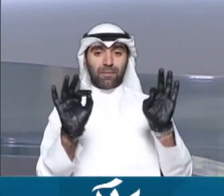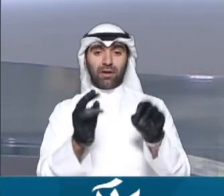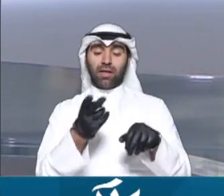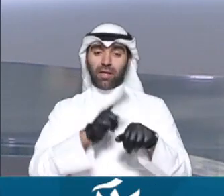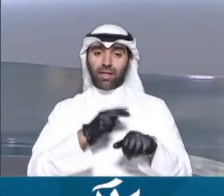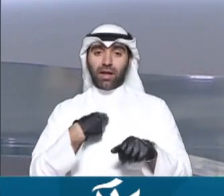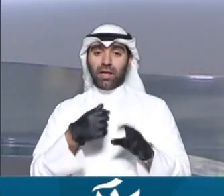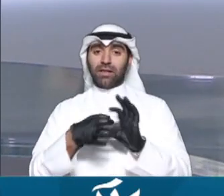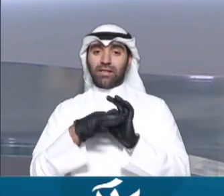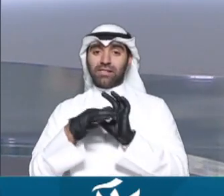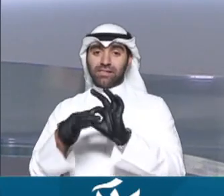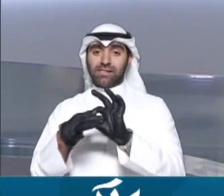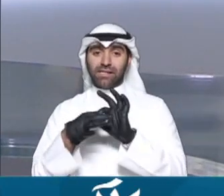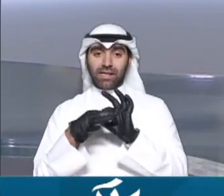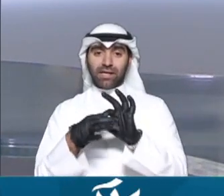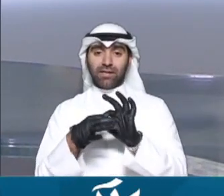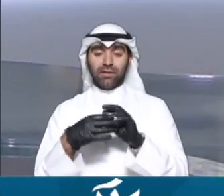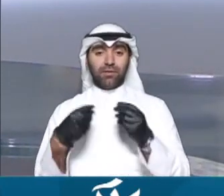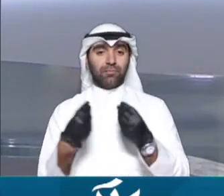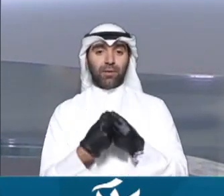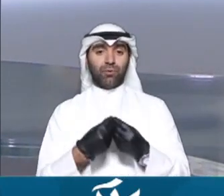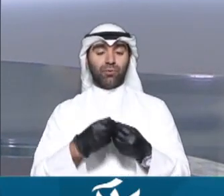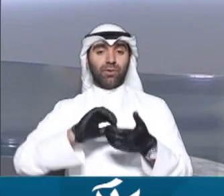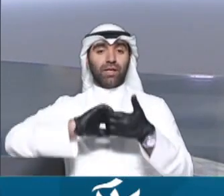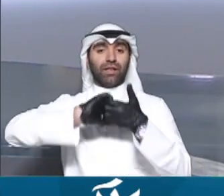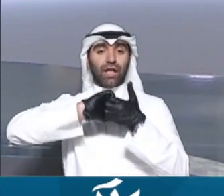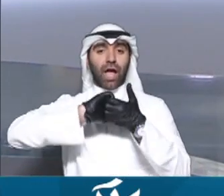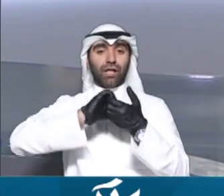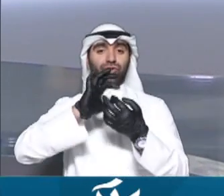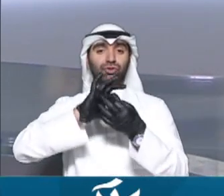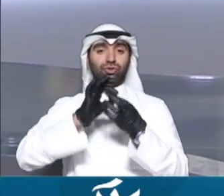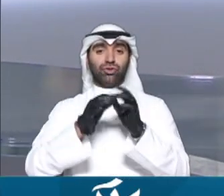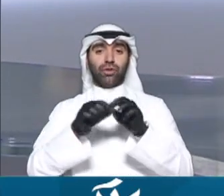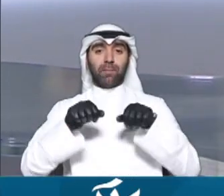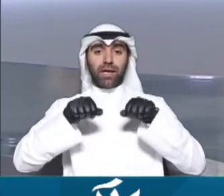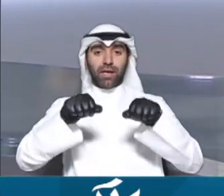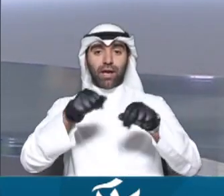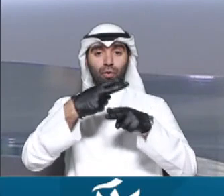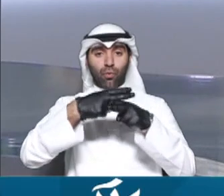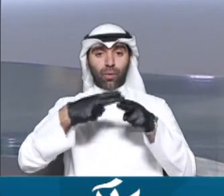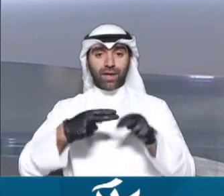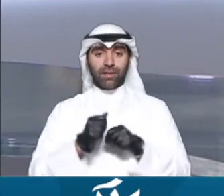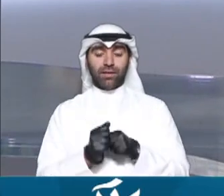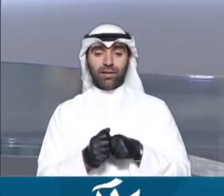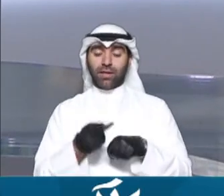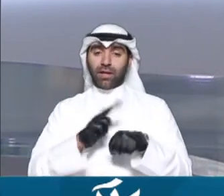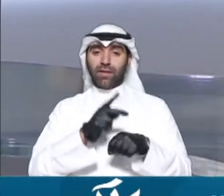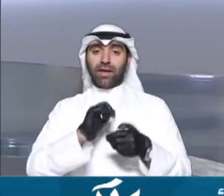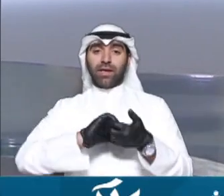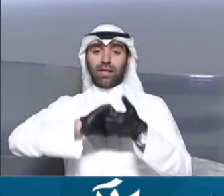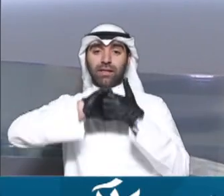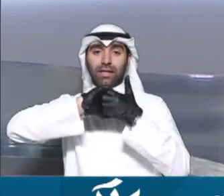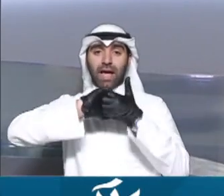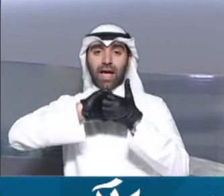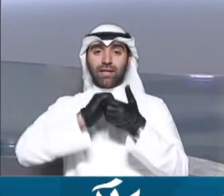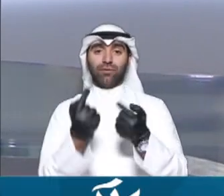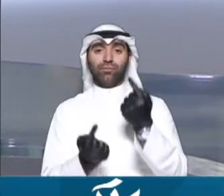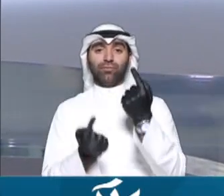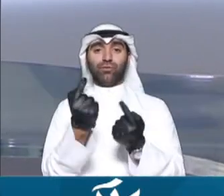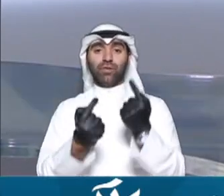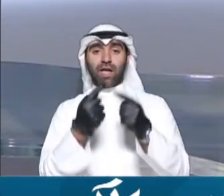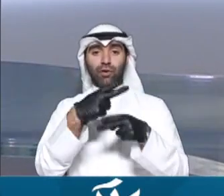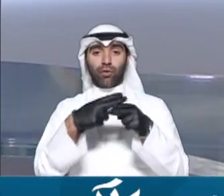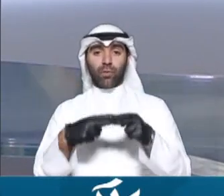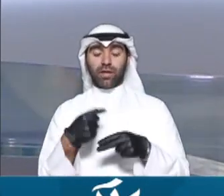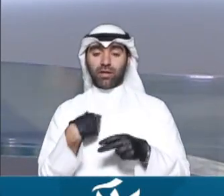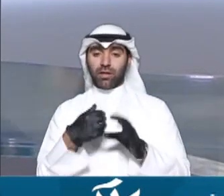وأيضا اتحاد الجمعيات التعاونية الاستهلاكية والاتحاد الكويتي للمزارعين والجهات الحكومية ذات الصلة